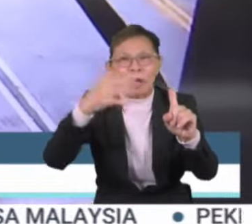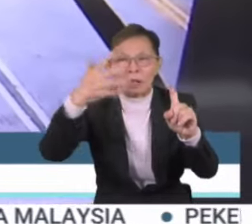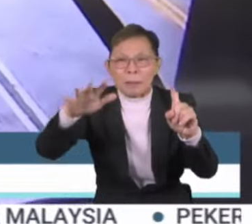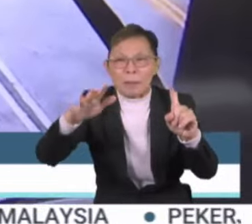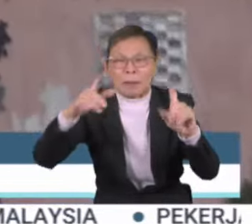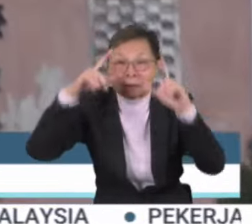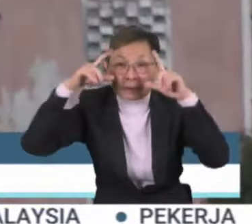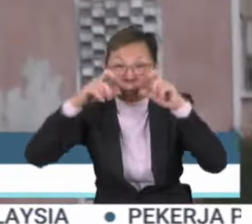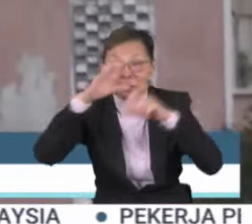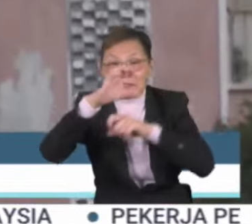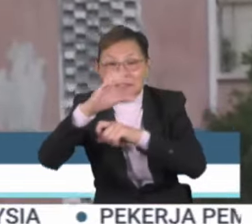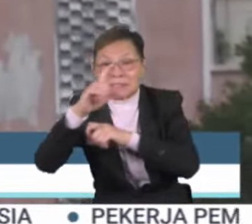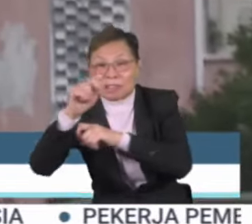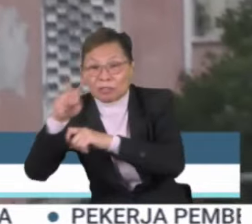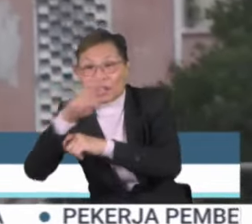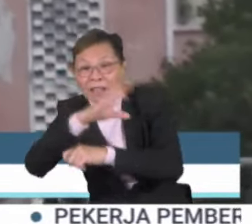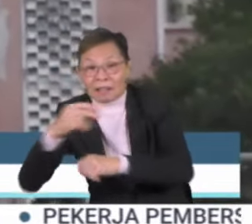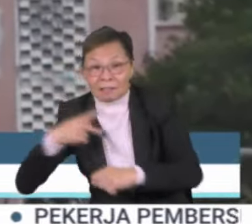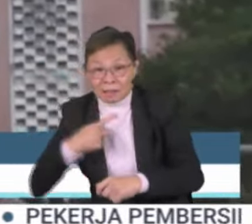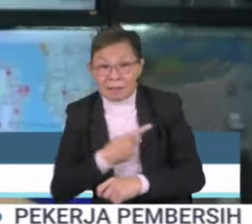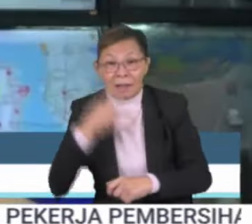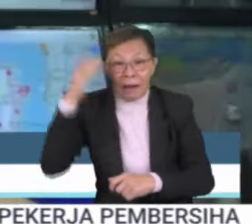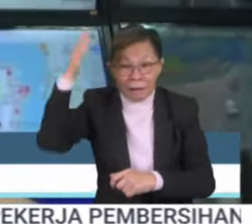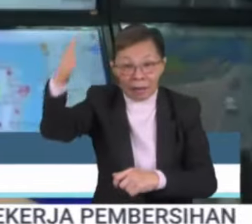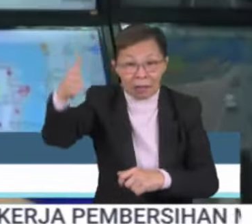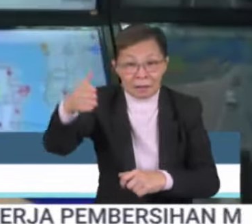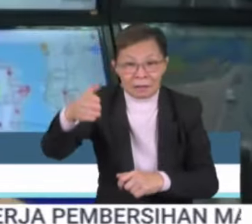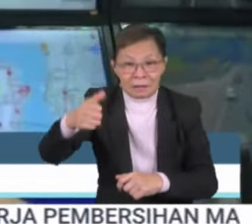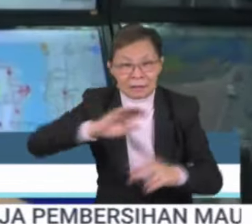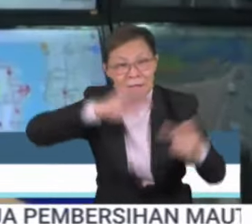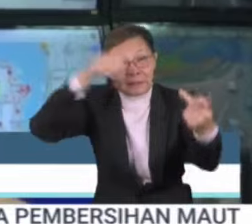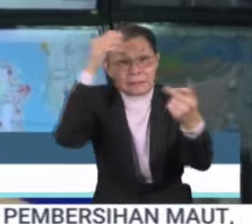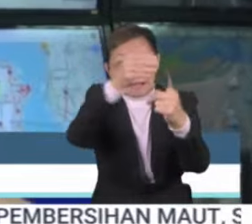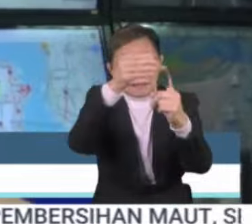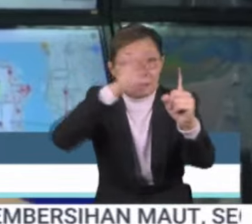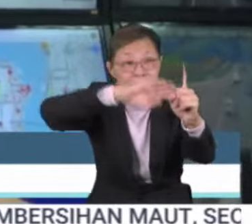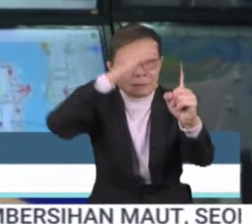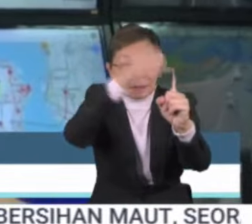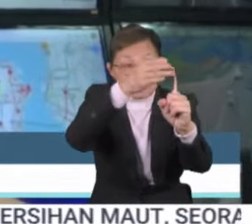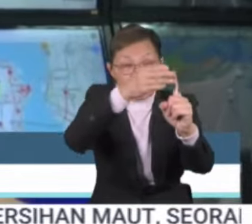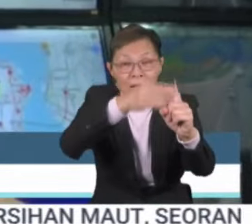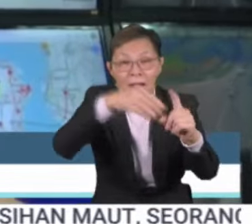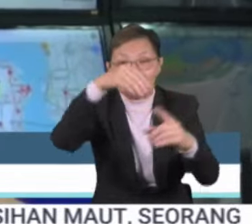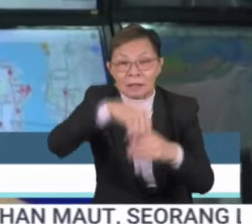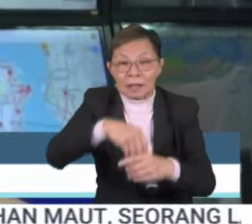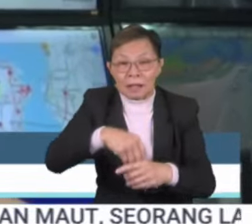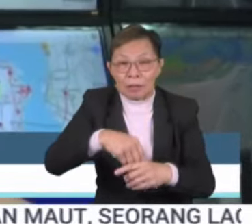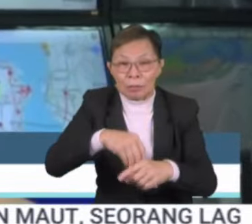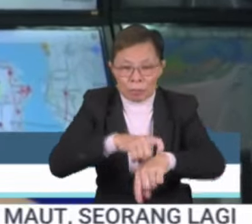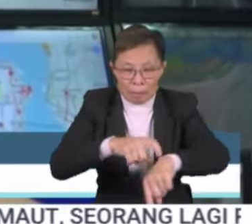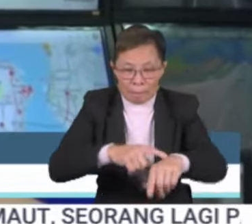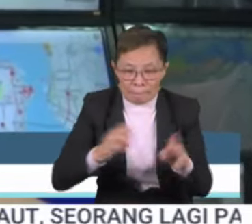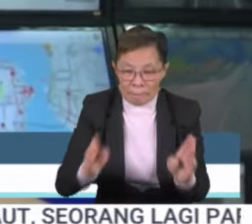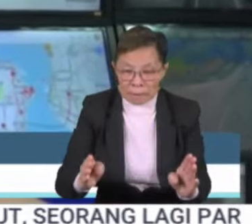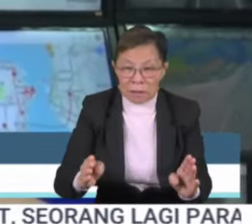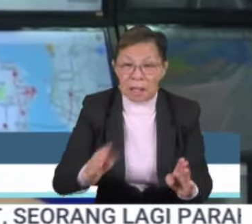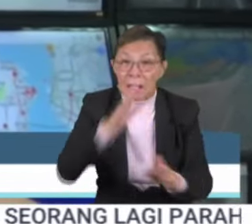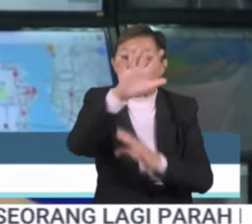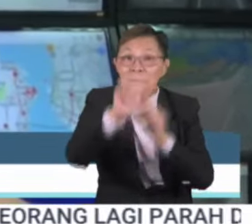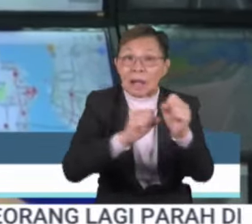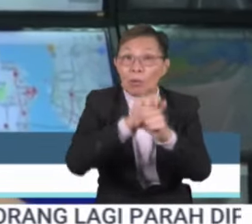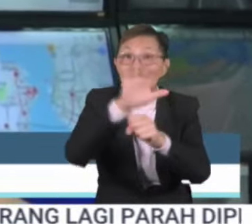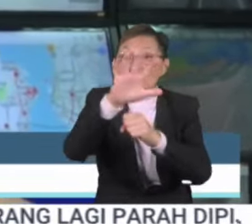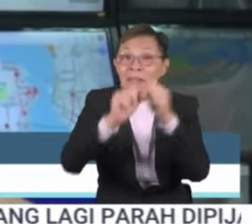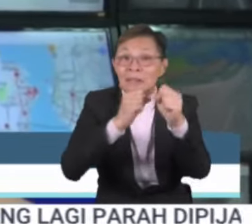1,015 kamera dan kita akan mensasarkanlah dalam tempoh 5 tahun